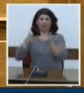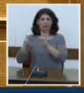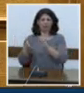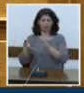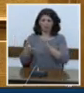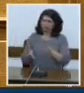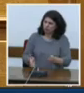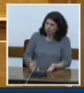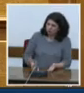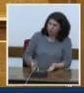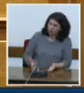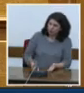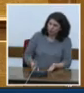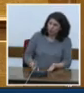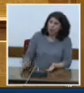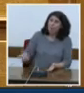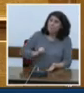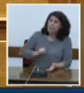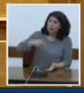Περιμένω σήμερα,